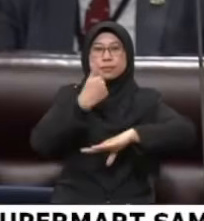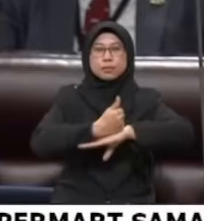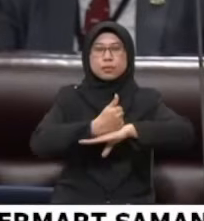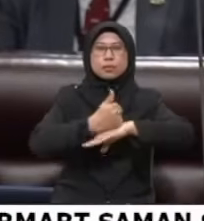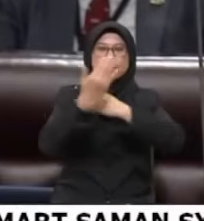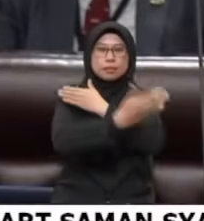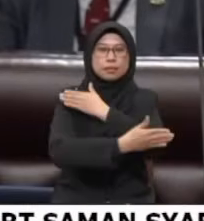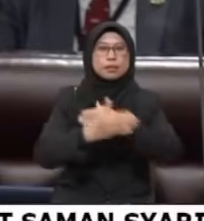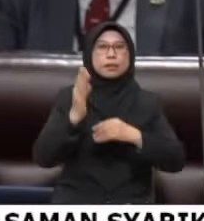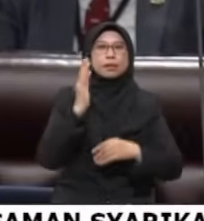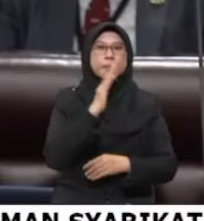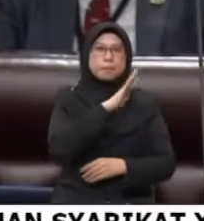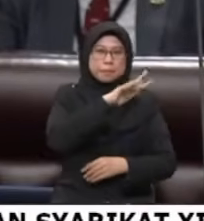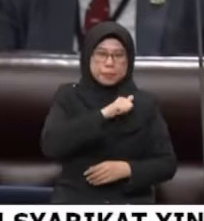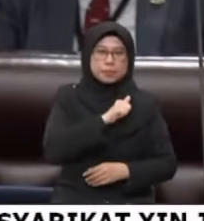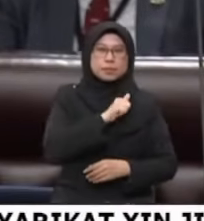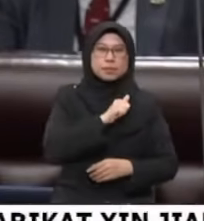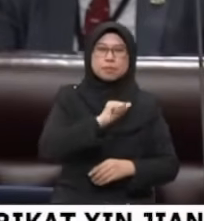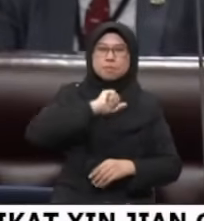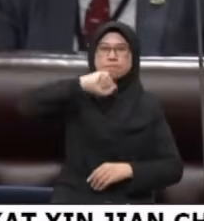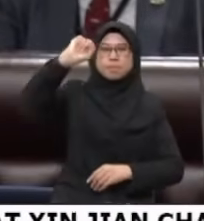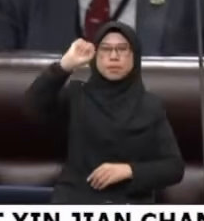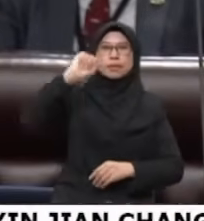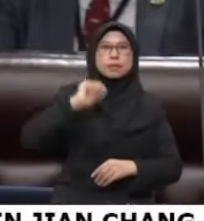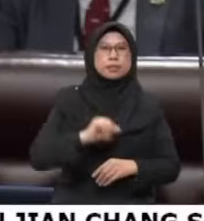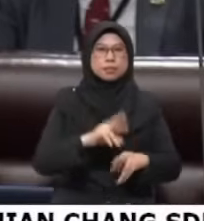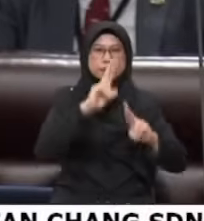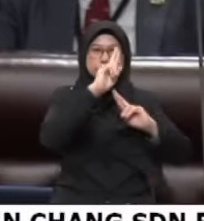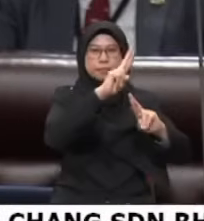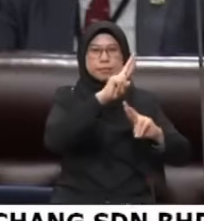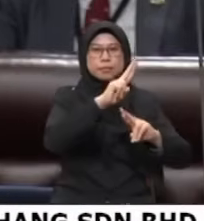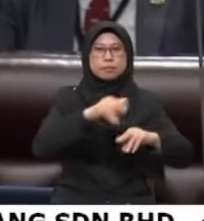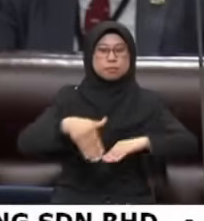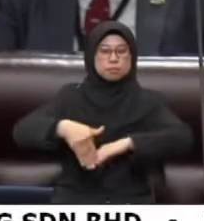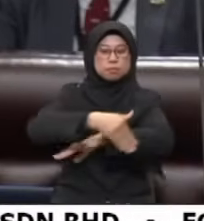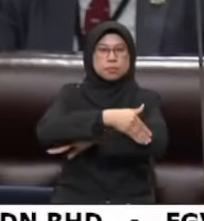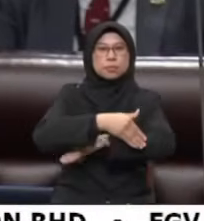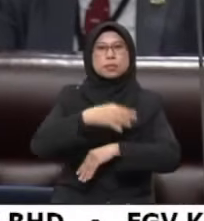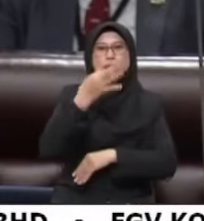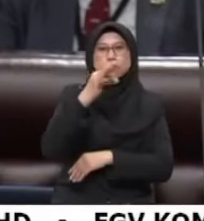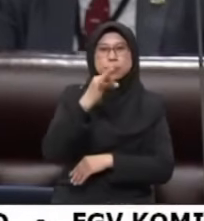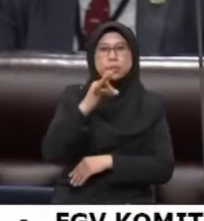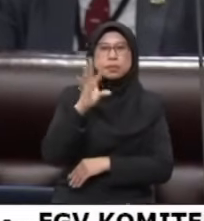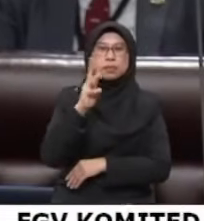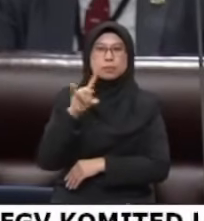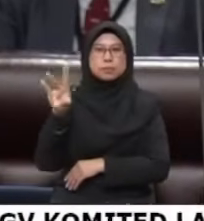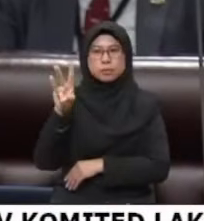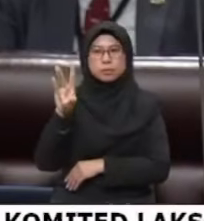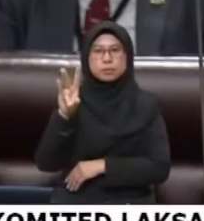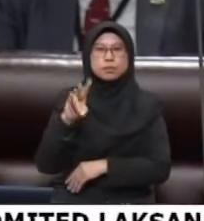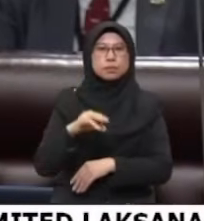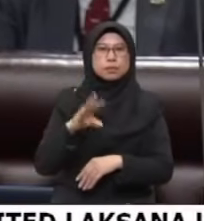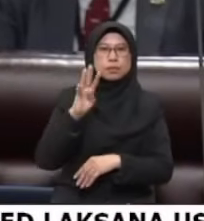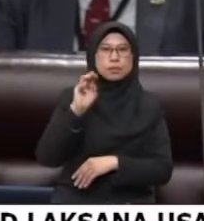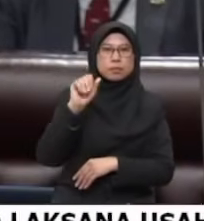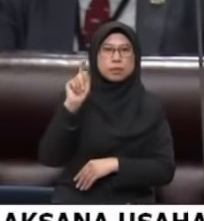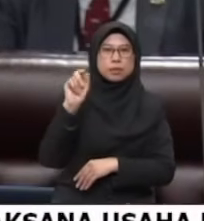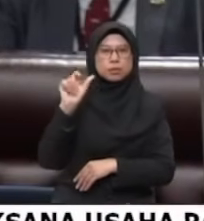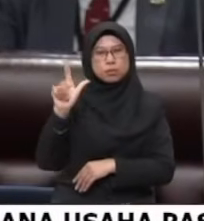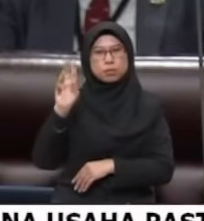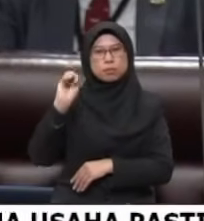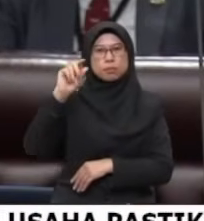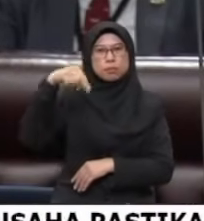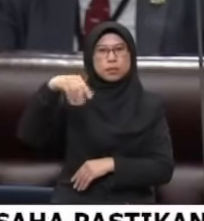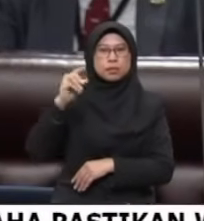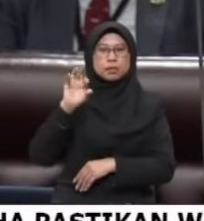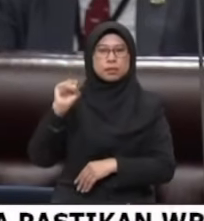Palestin yang merdeka dan berdaulat berdasar sempadan pra 1967 dengan Baitul Maqdis Timur sebagai